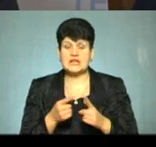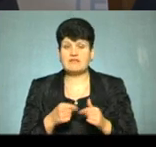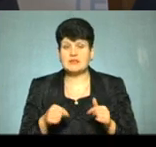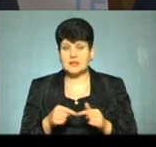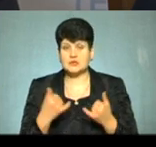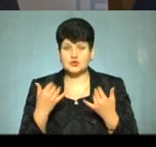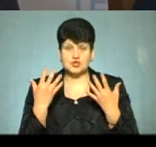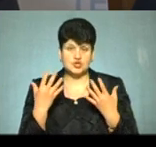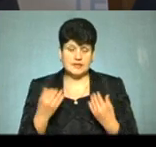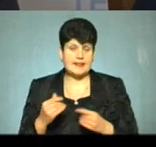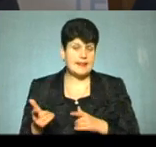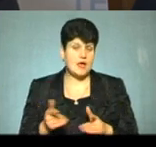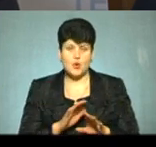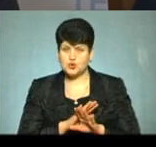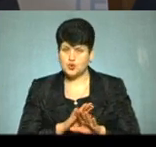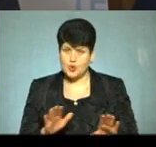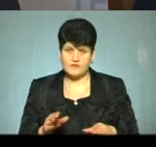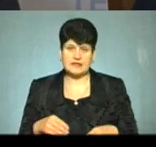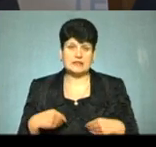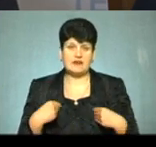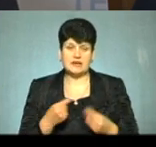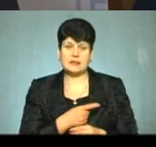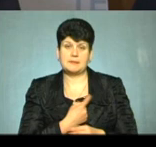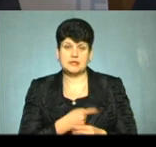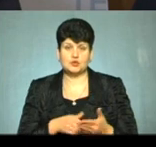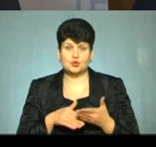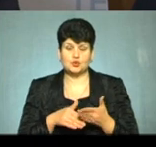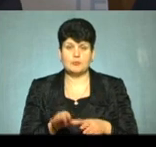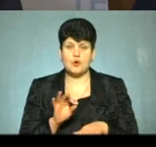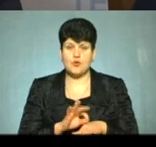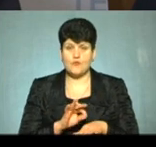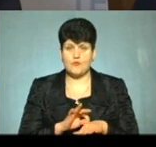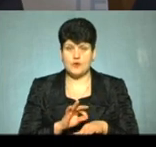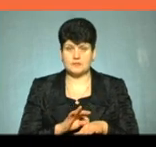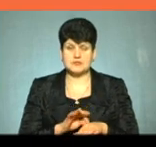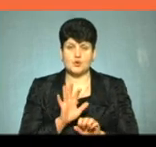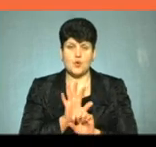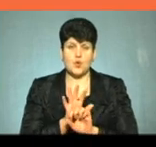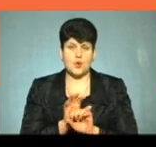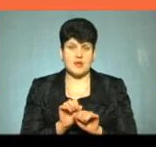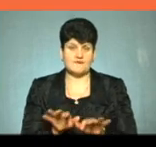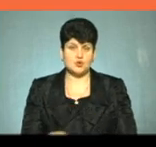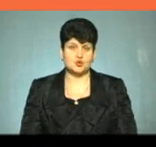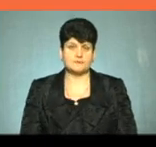швидкої допомоги на сьогоднішній день не готово надавати медичну допомогу хворим із коронавірусом.